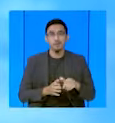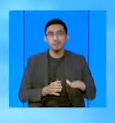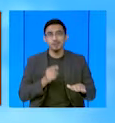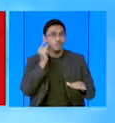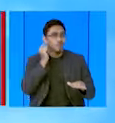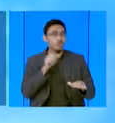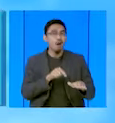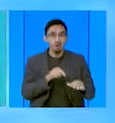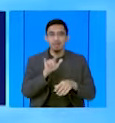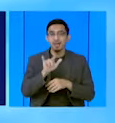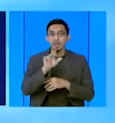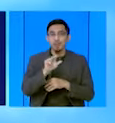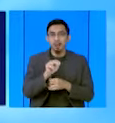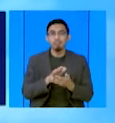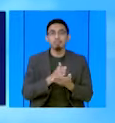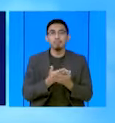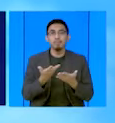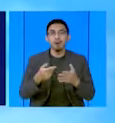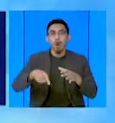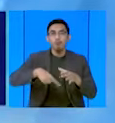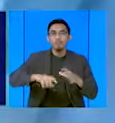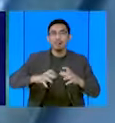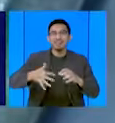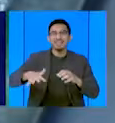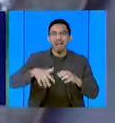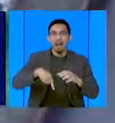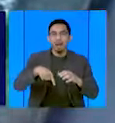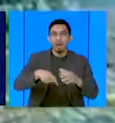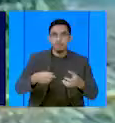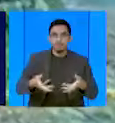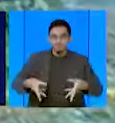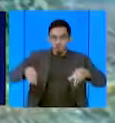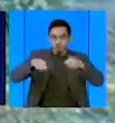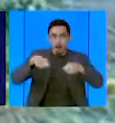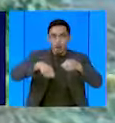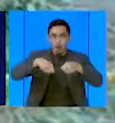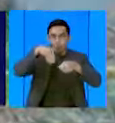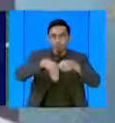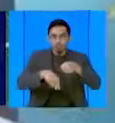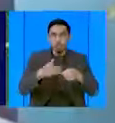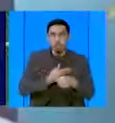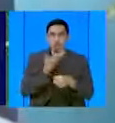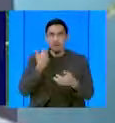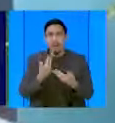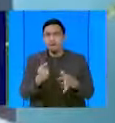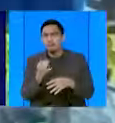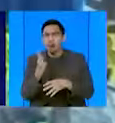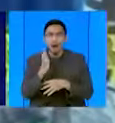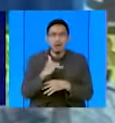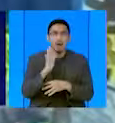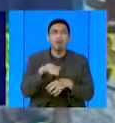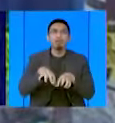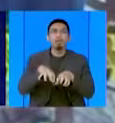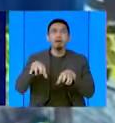Seorang bocah perempuan di Bekasi, Jawa Barat ditemukan tewas di lubang mesin air dalam kondisi terbungkus karung. Korban yang sempat hilang beberapa hari ternyata